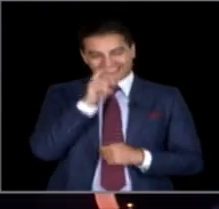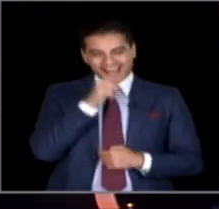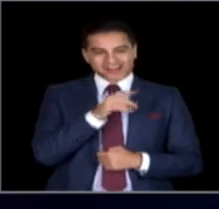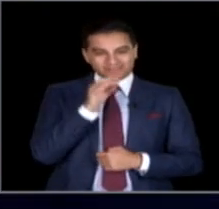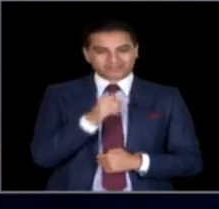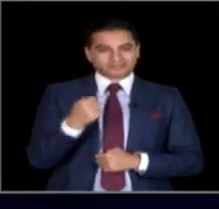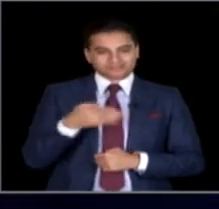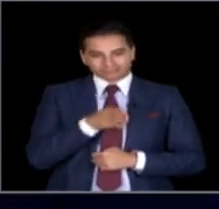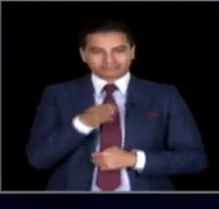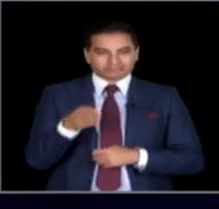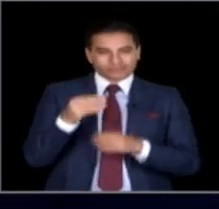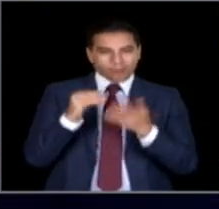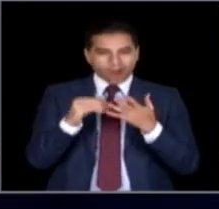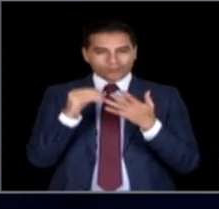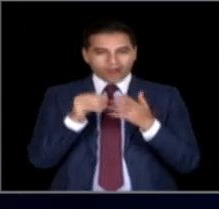قعدتوا